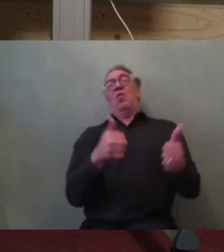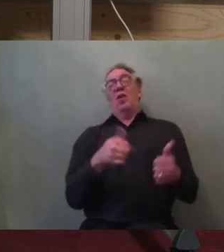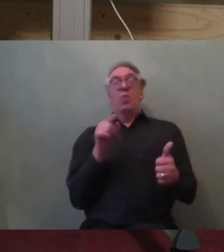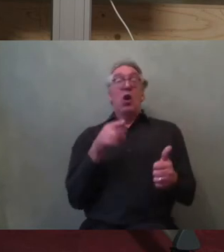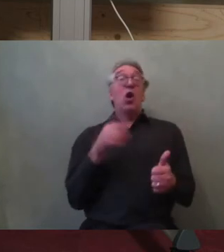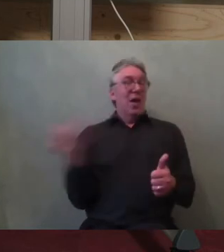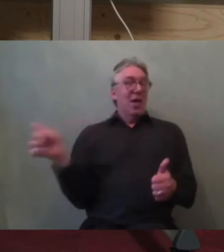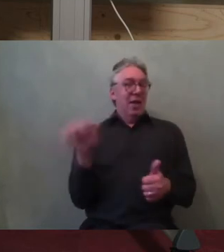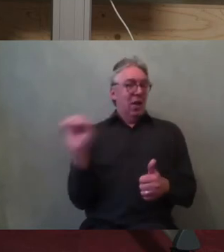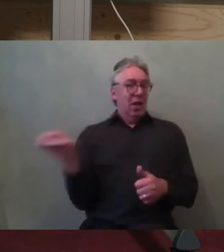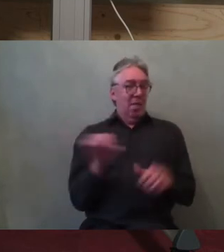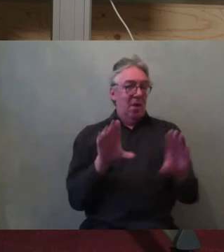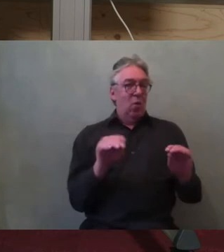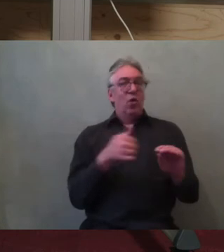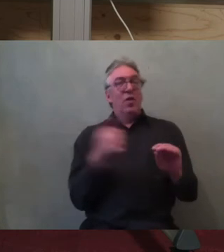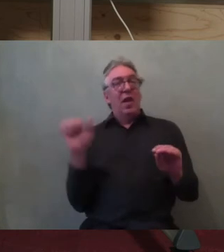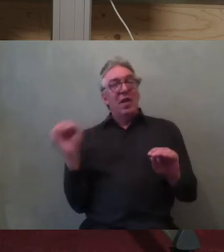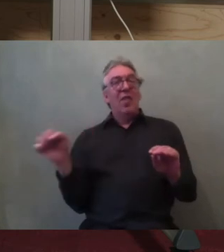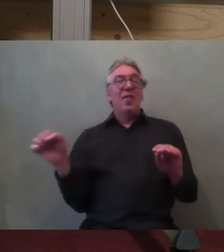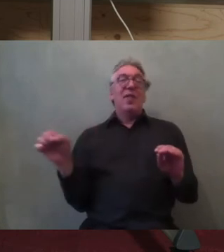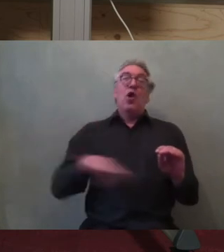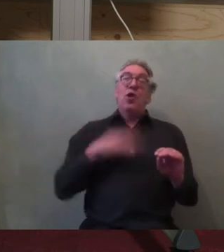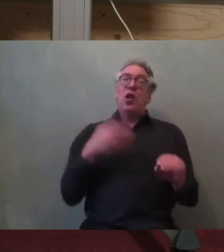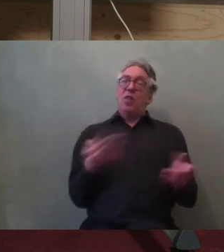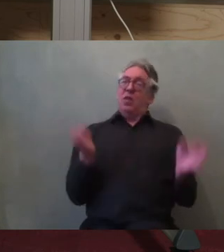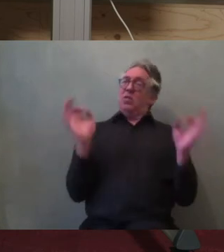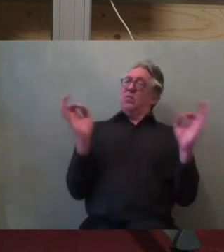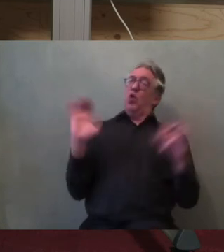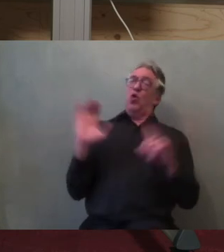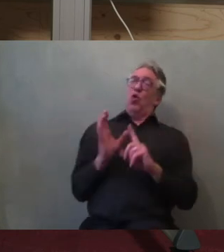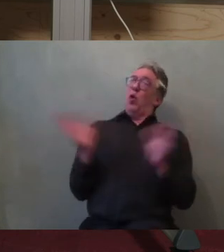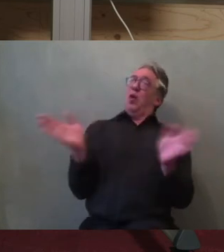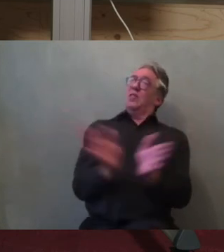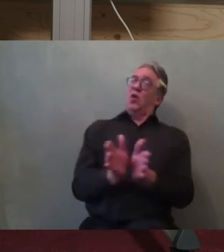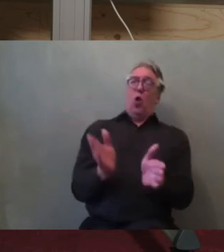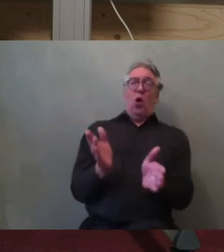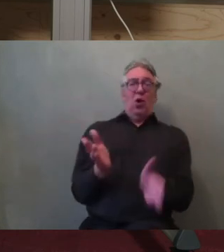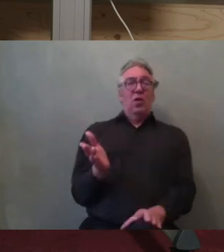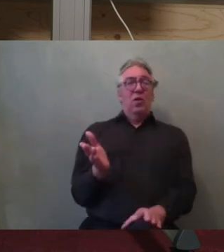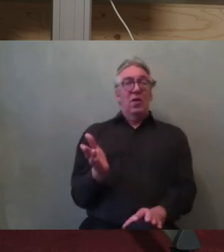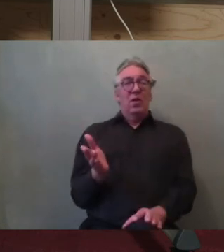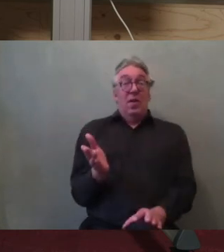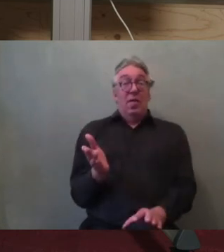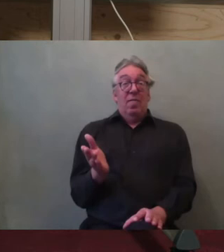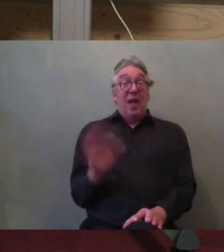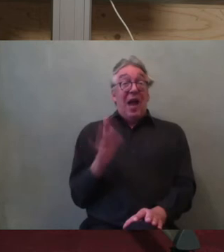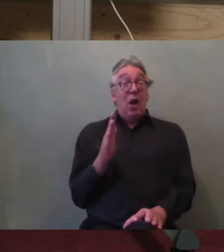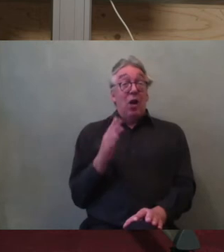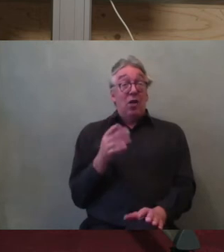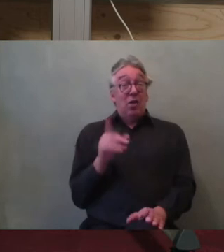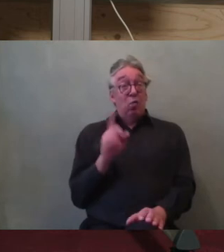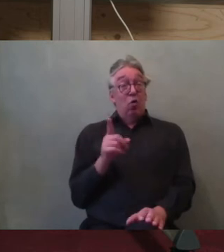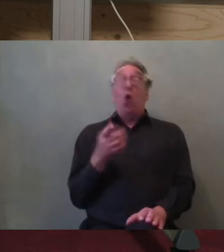kan genieten van al het moois wat de culturele en creatieve sector te bieden heeft. Dat zou je eigenlijk heel logisch moeten vinden. En toch is het dat